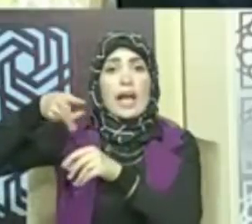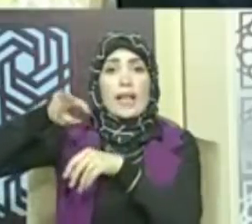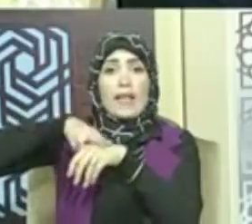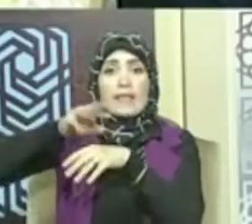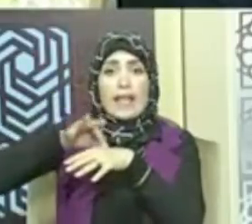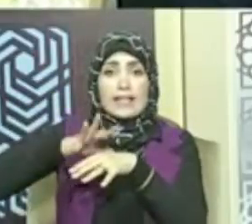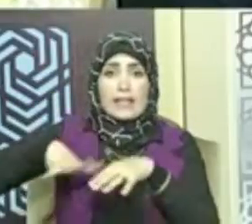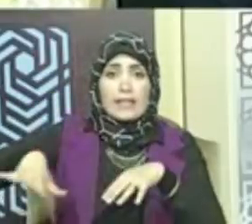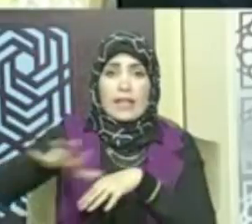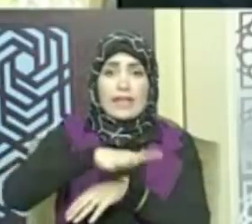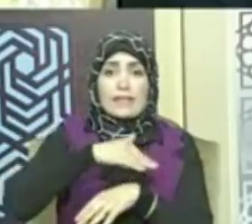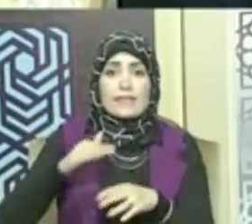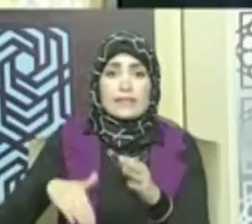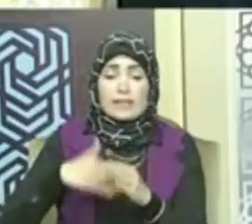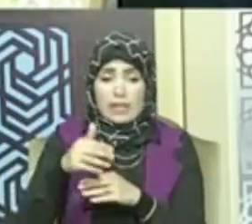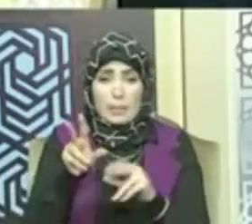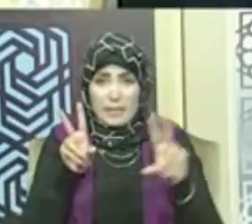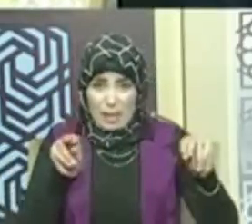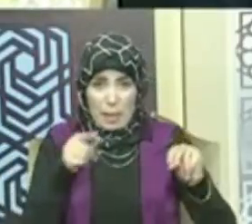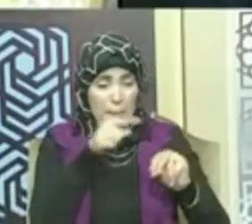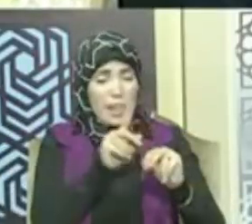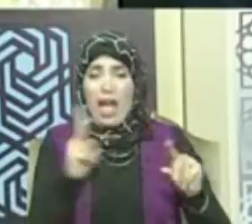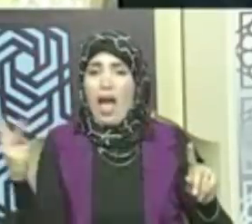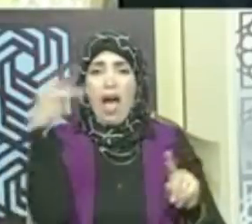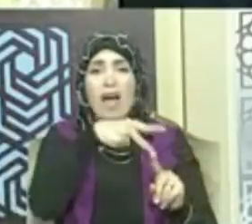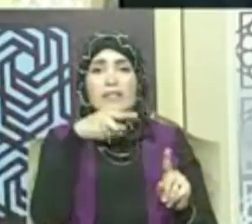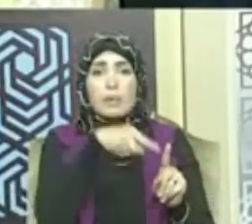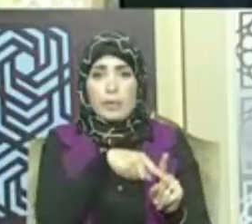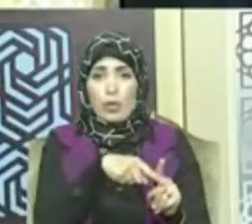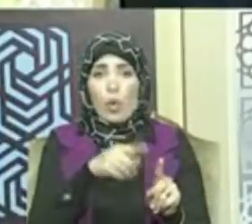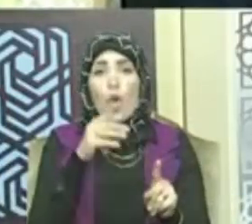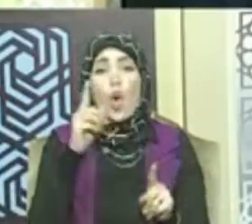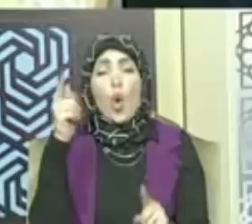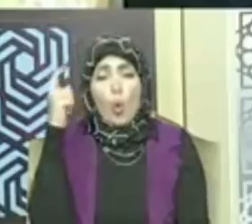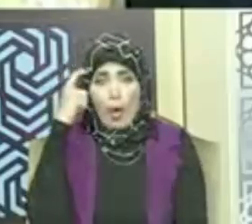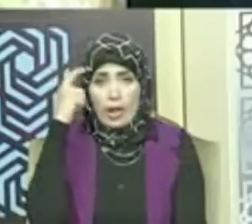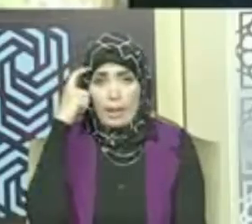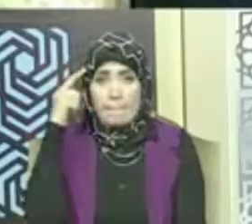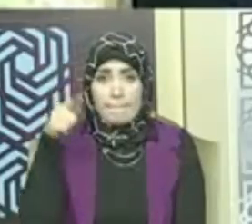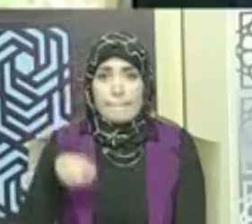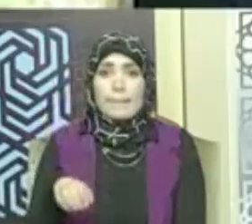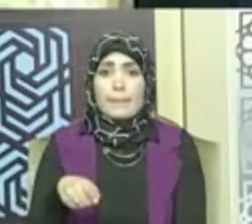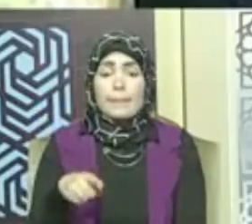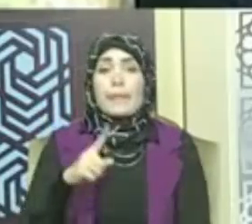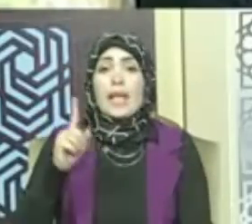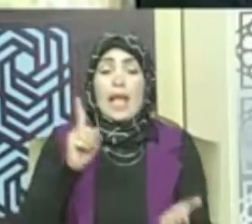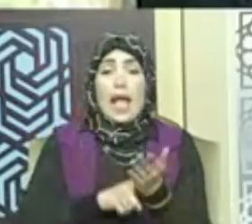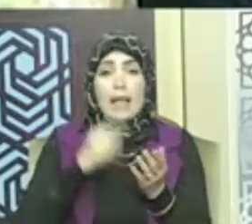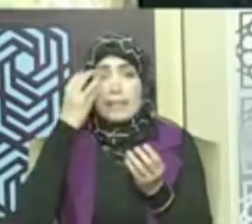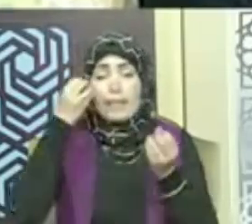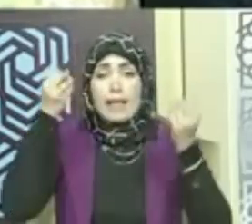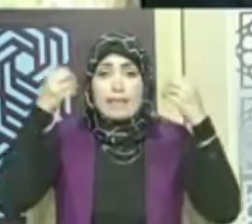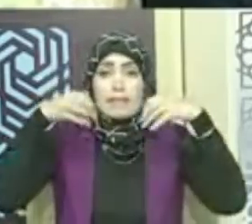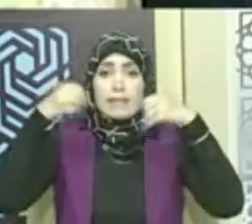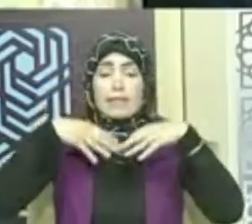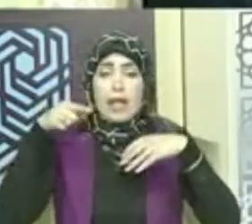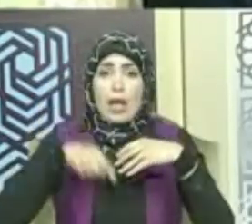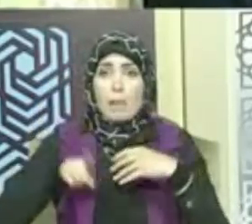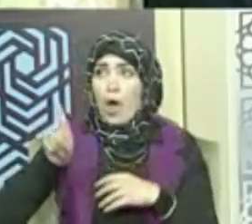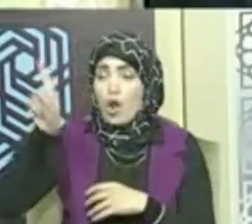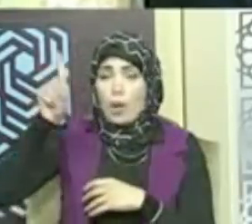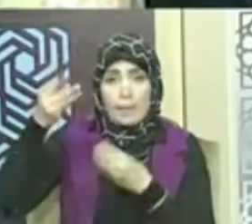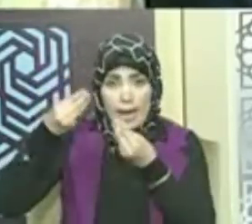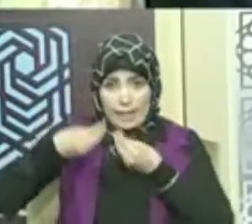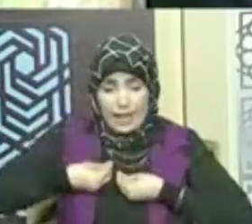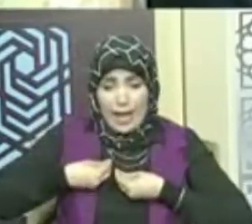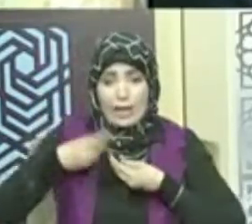ثم لا يكونوا أمثالكم. واعلم أن النعمة التي أنعم